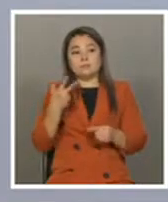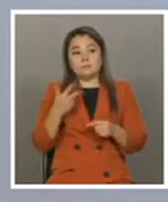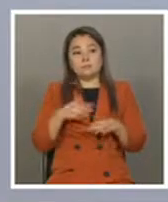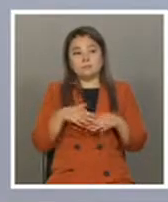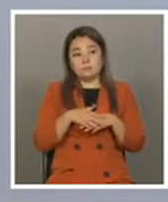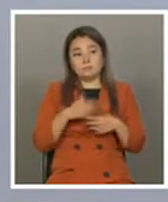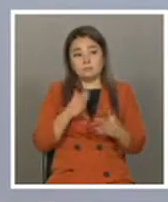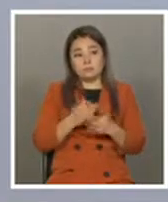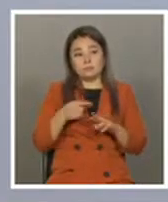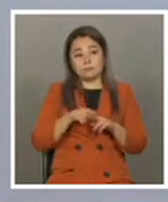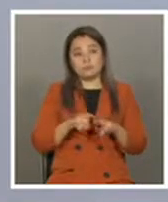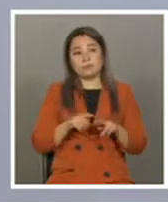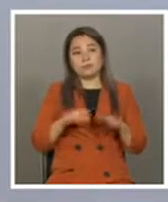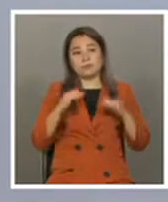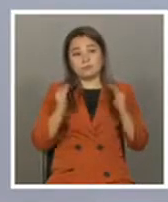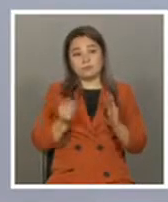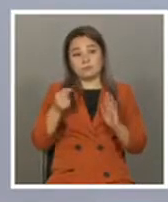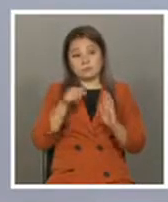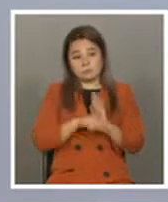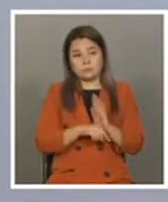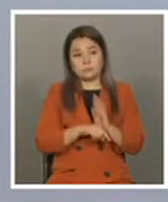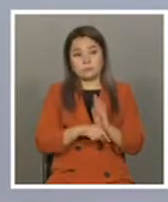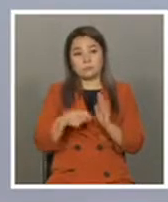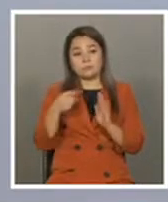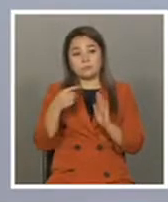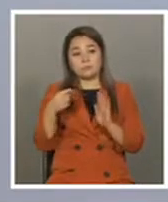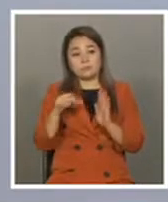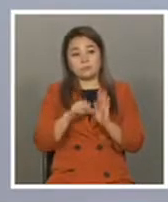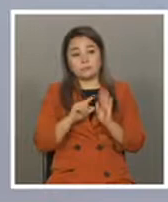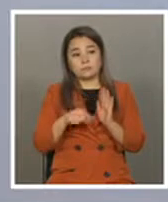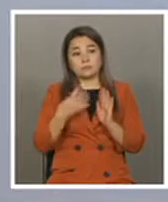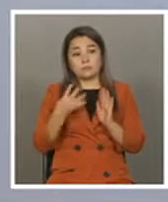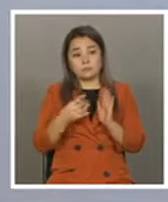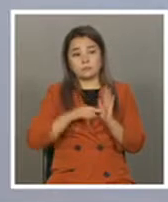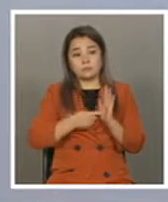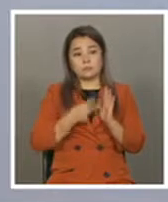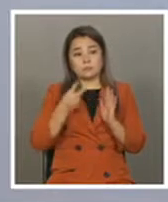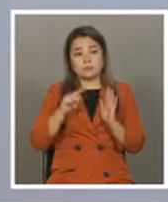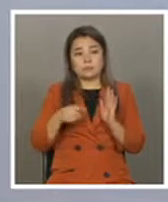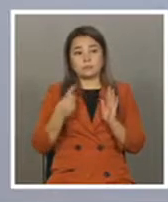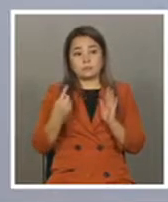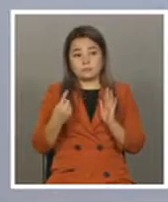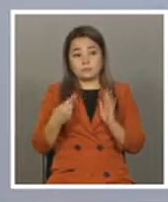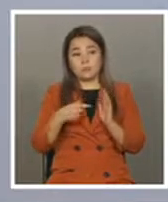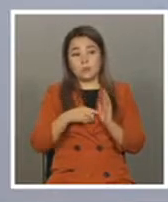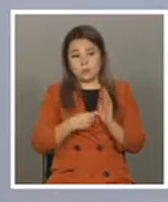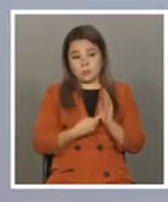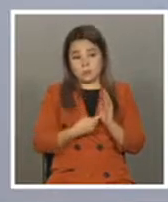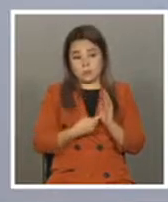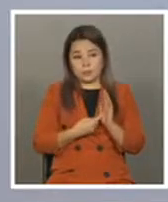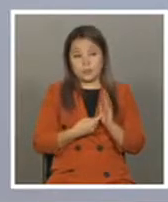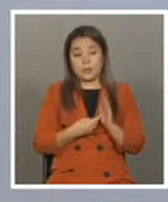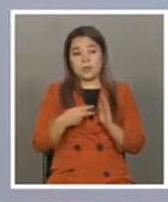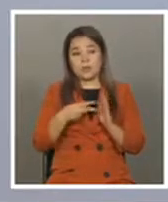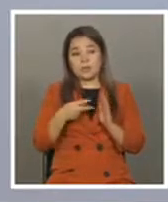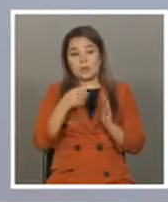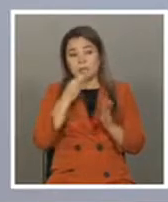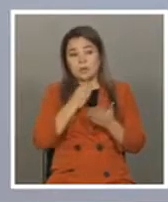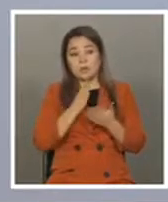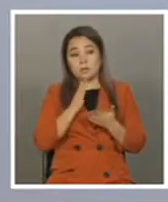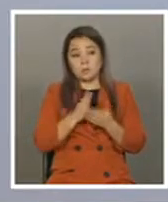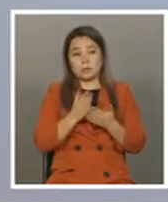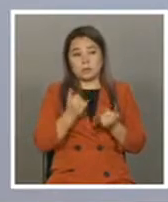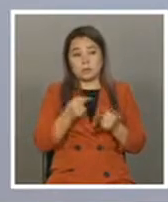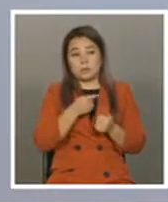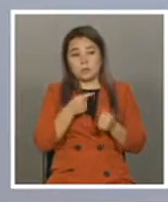осы жақшадан шыққан мәнді, яғни минус 6.14-ті 2.11-ге көбейтеміз. Бұл жерде теріс санды оң